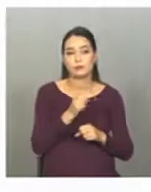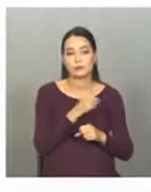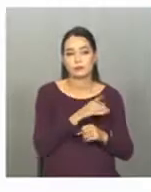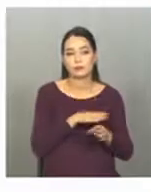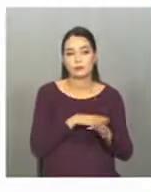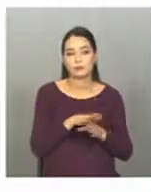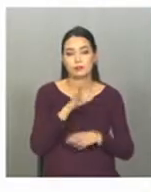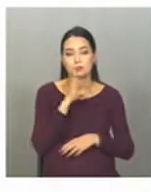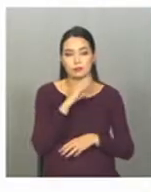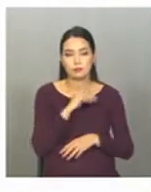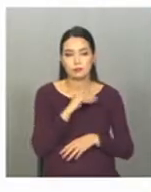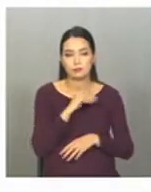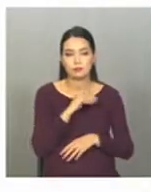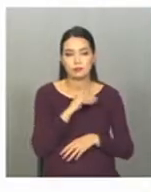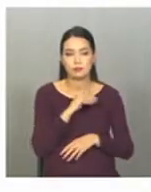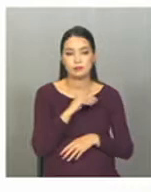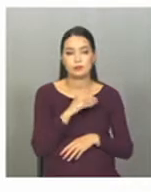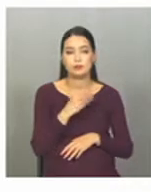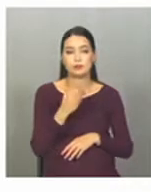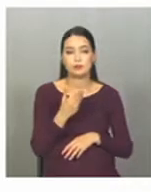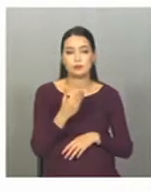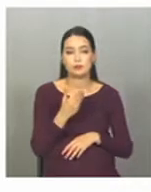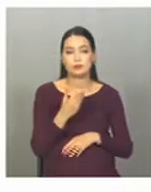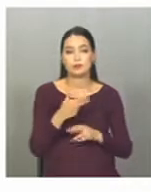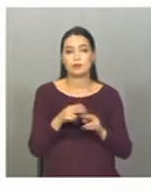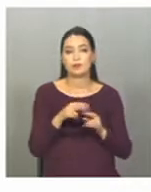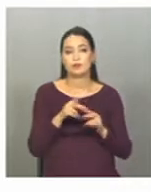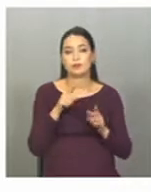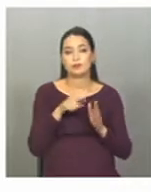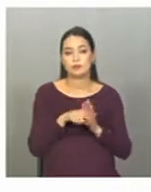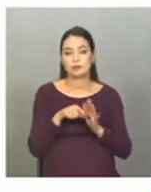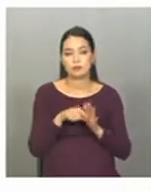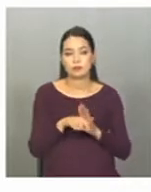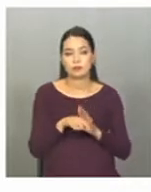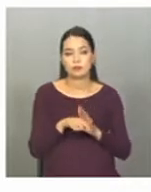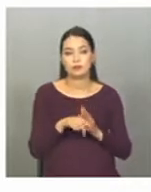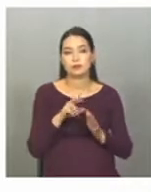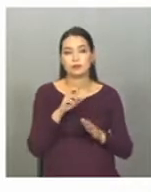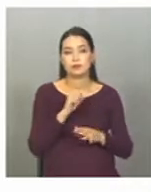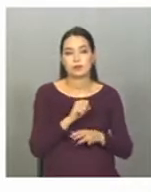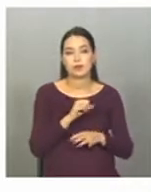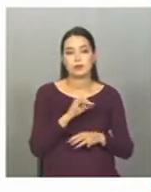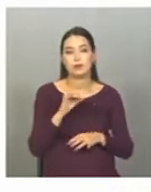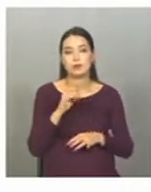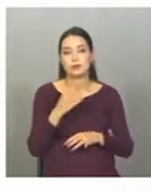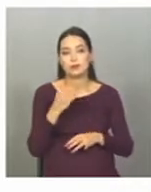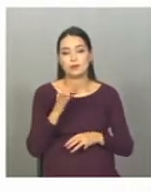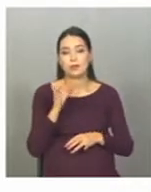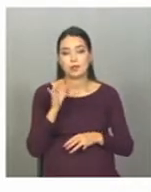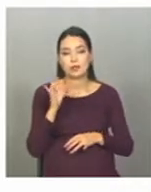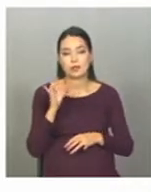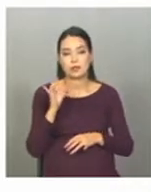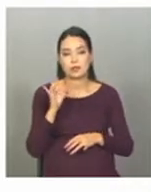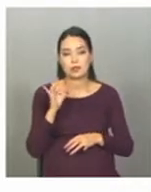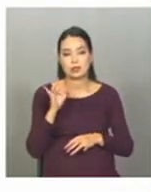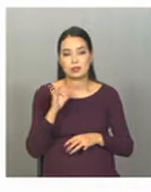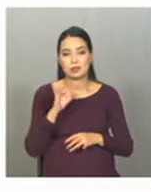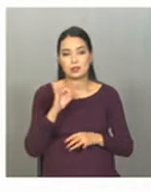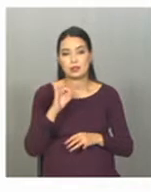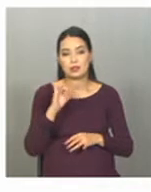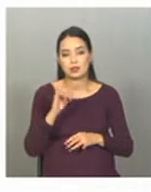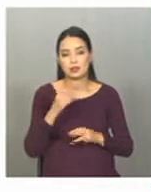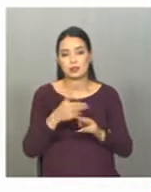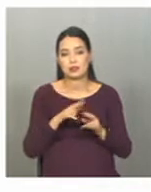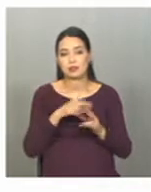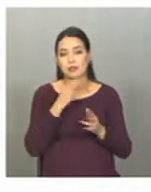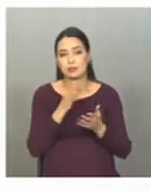тұр. А деп отқанымыз P-ның 3-тен 1 дәрежесі, ал Б деп отқанымыз Q-дің 3-тен 1 дәрежесі. Сонда бұл P-ның